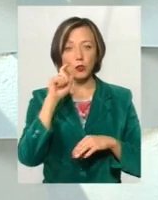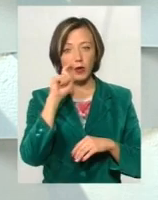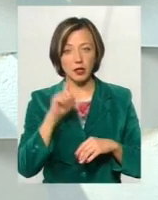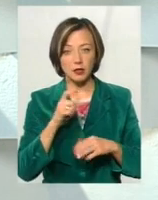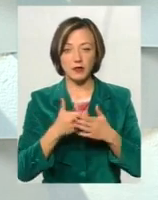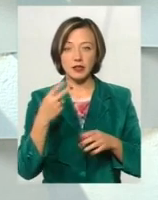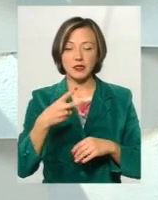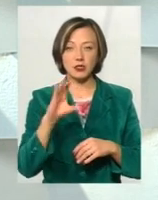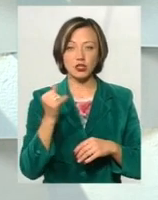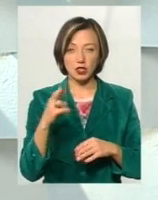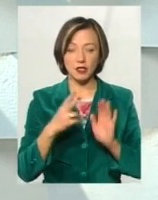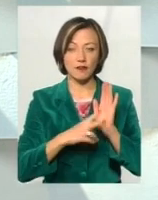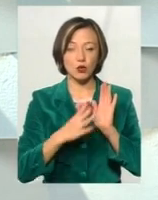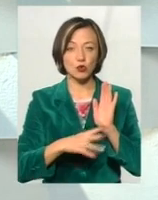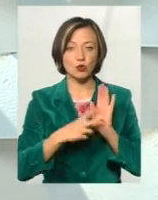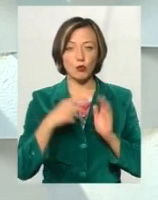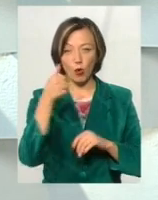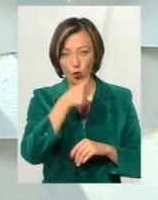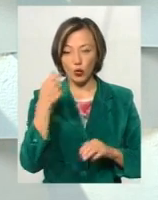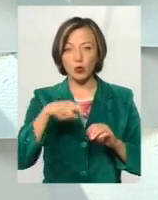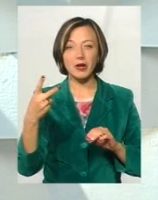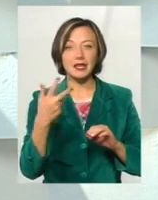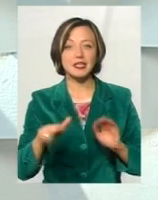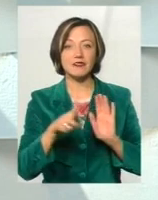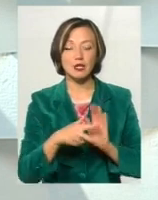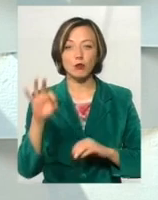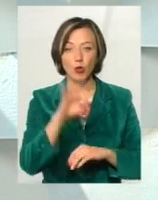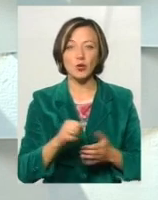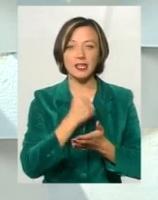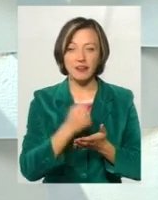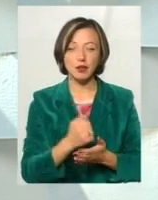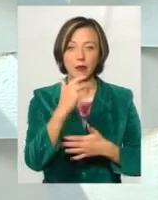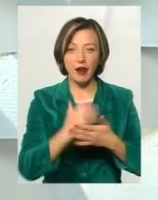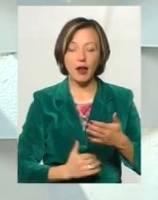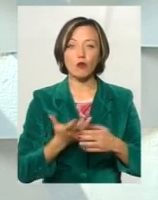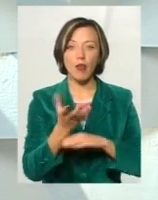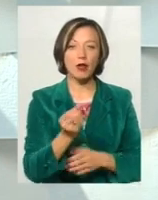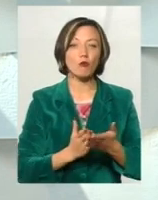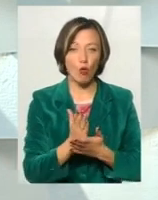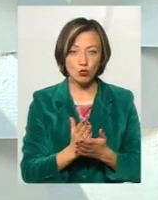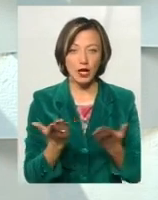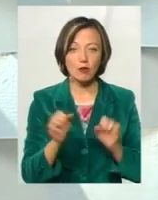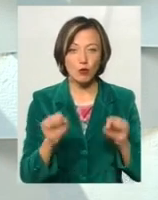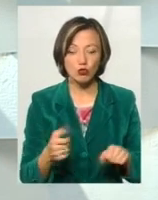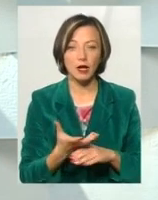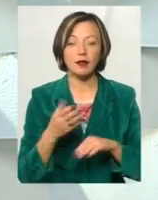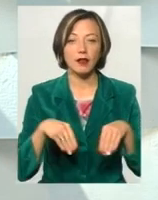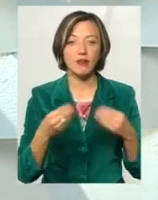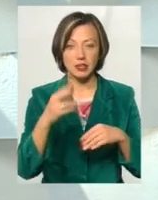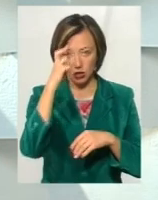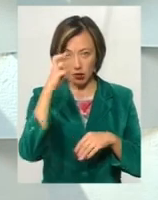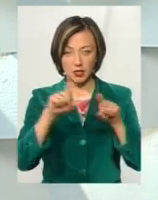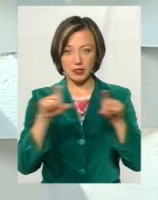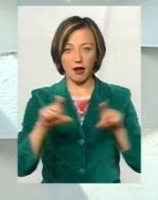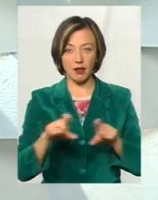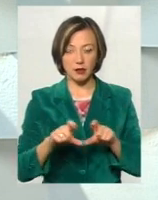України від 20 січня 1997 року номер 38 про затвердження переліку платних послуг, які можуть надаватися державними